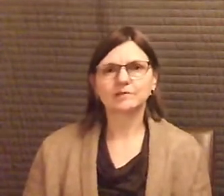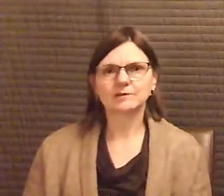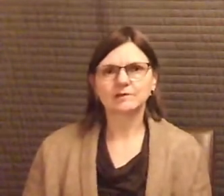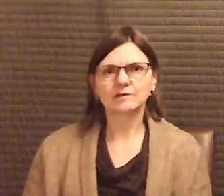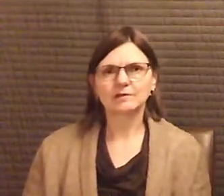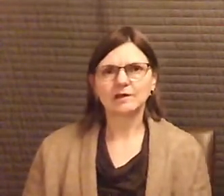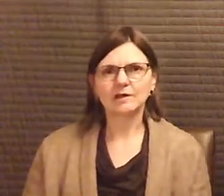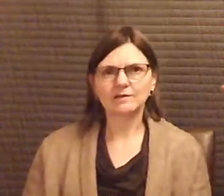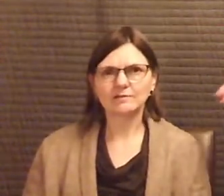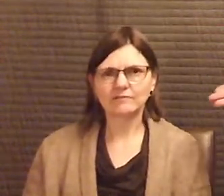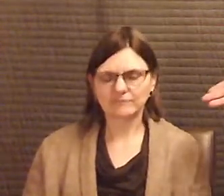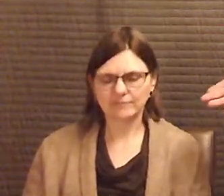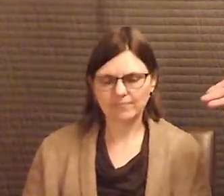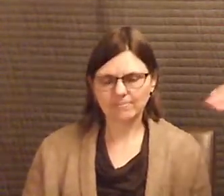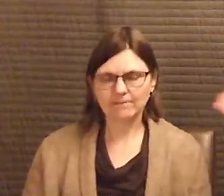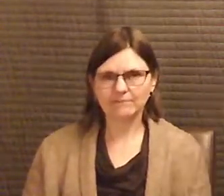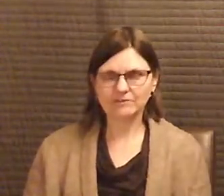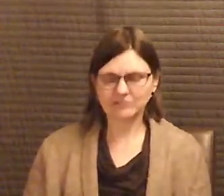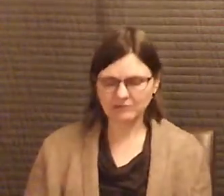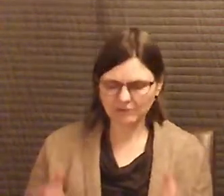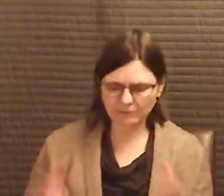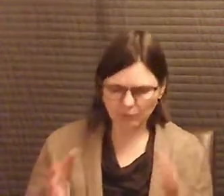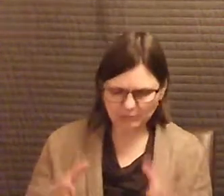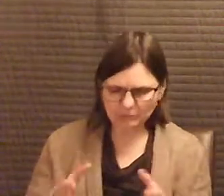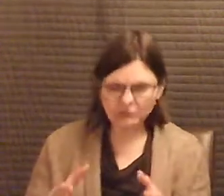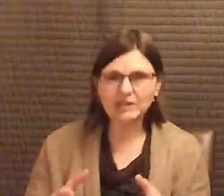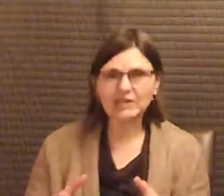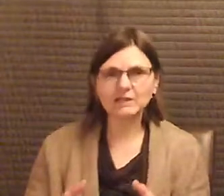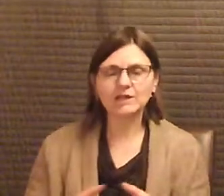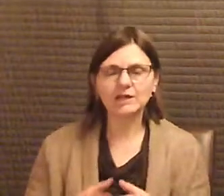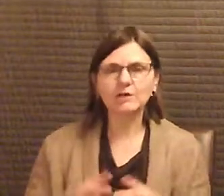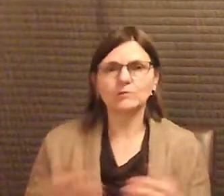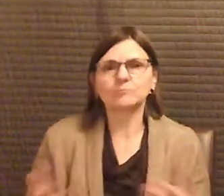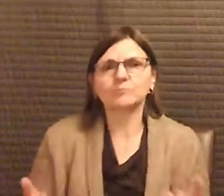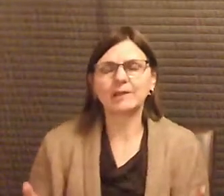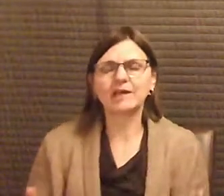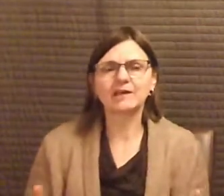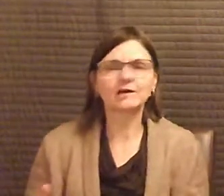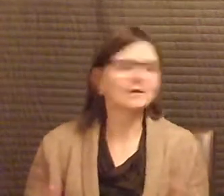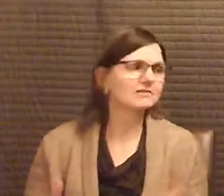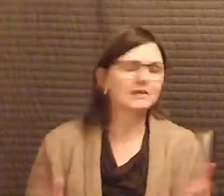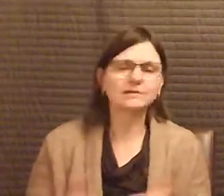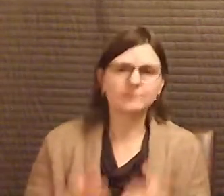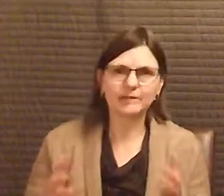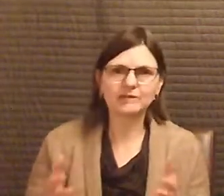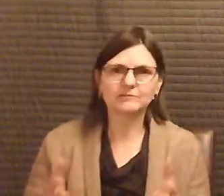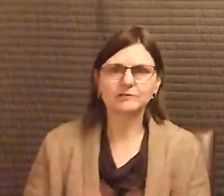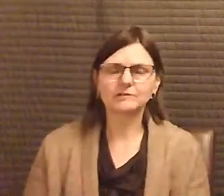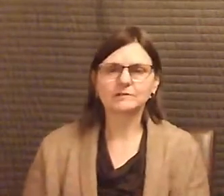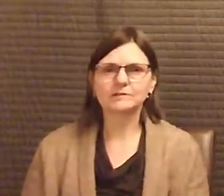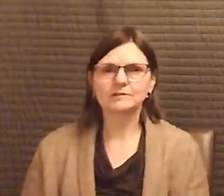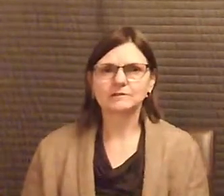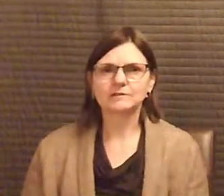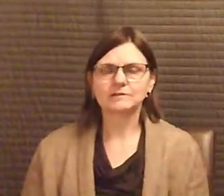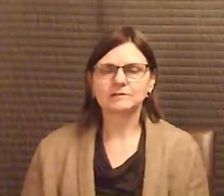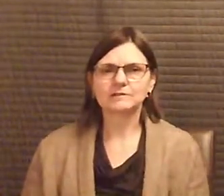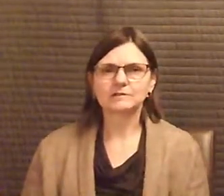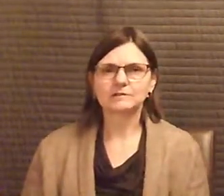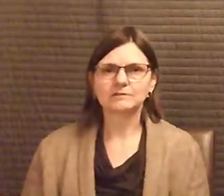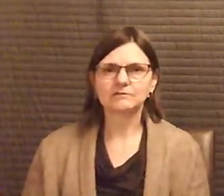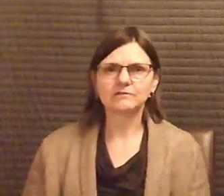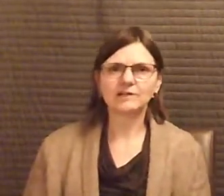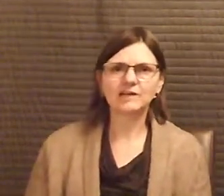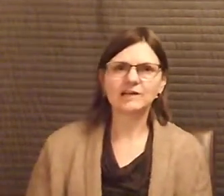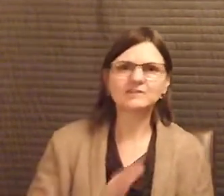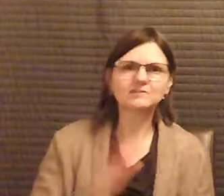woorden precies mee aan zuster is waar septer woord te bestuderen hem te breken onze weken bredere withdrawal over